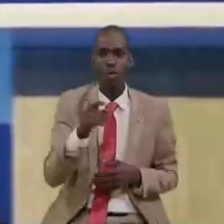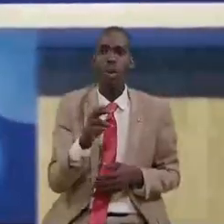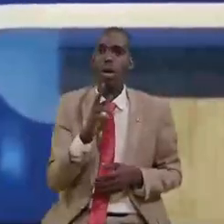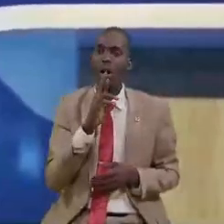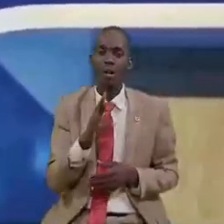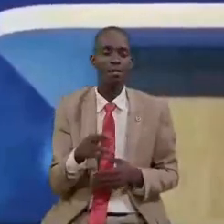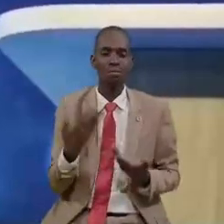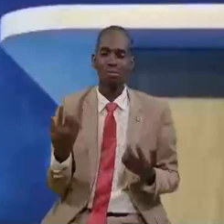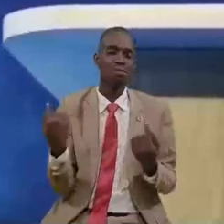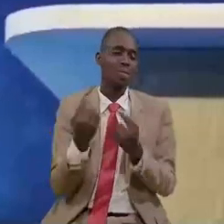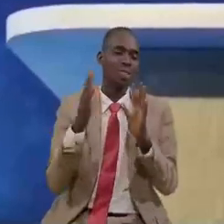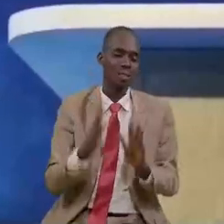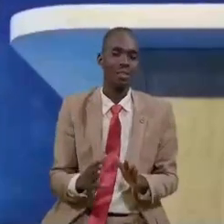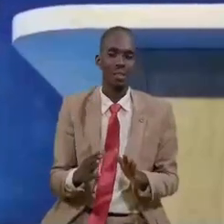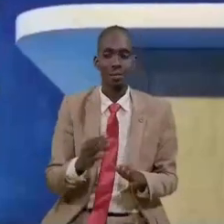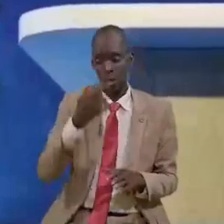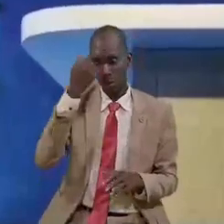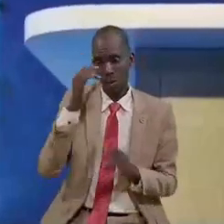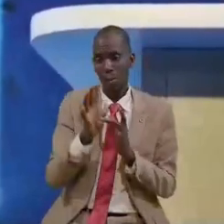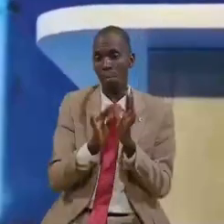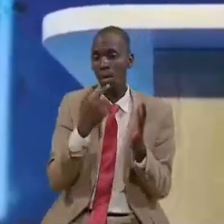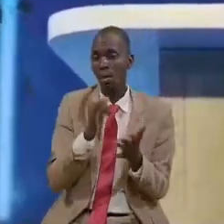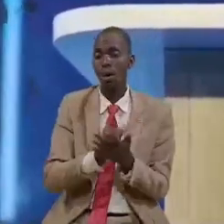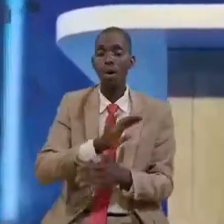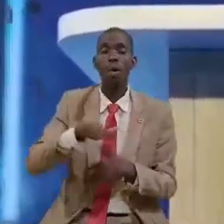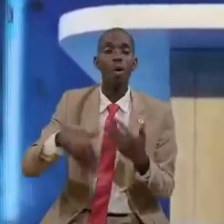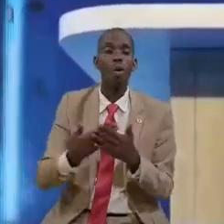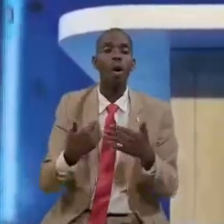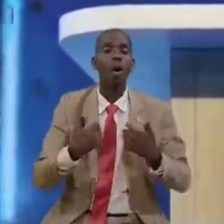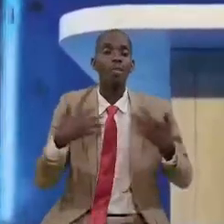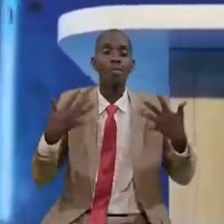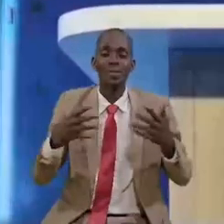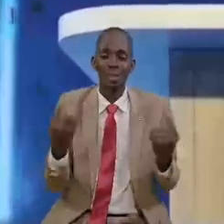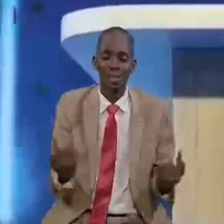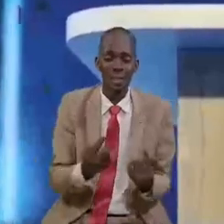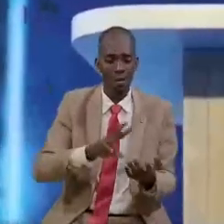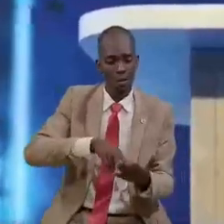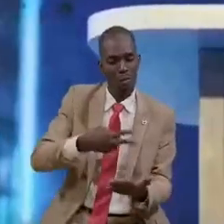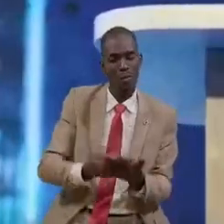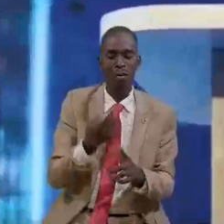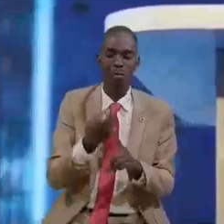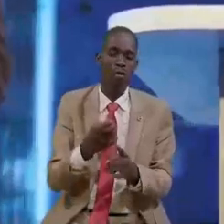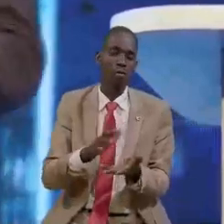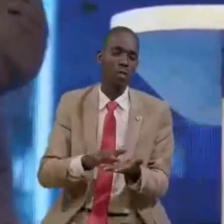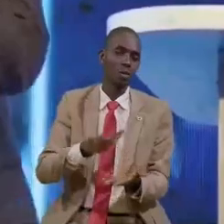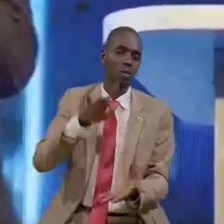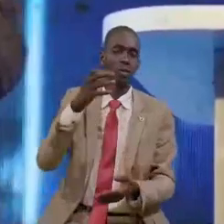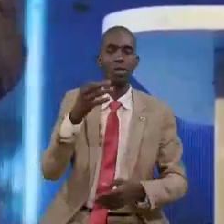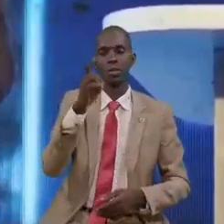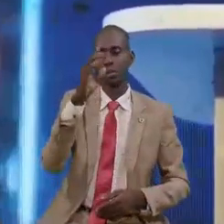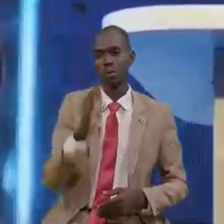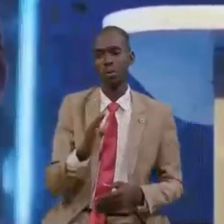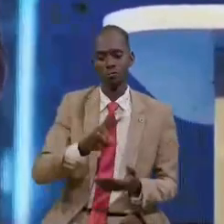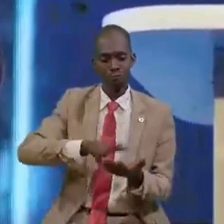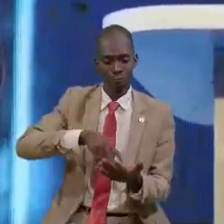avez été pécheurs, ou bien vous êtes pécheurs, car tous ont péché et sont privés de la gloire de Dieu. Ils sont privés de